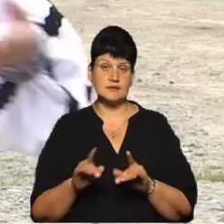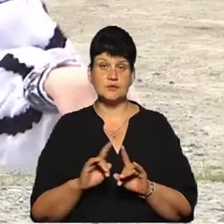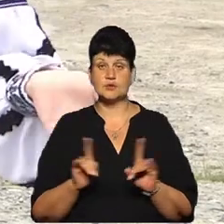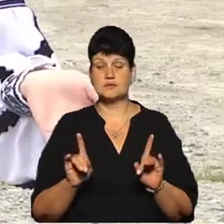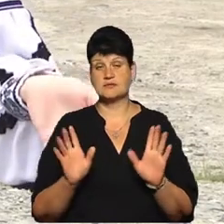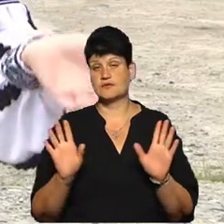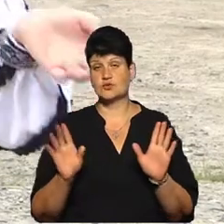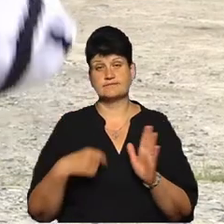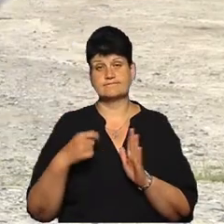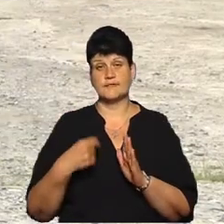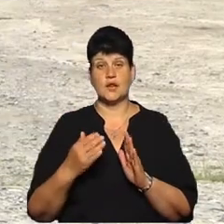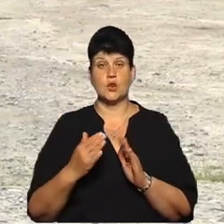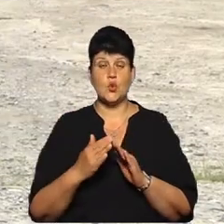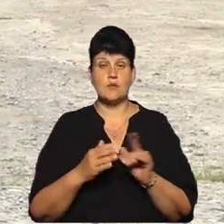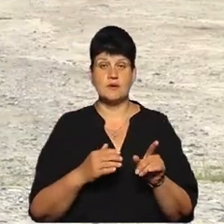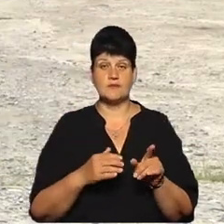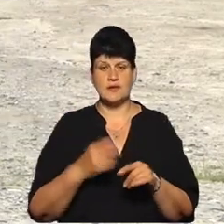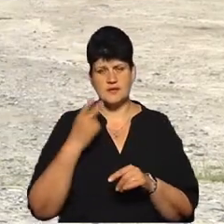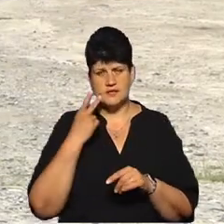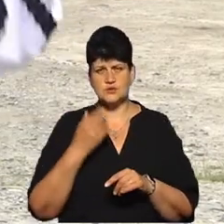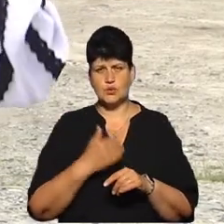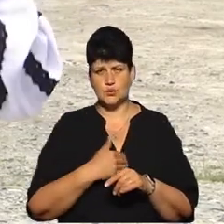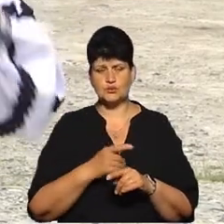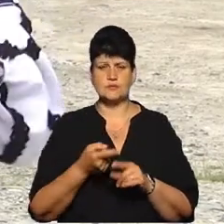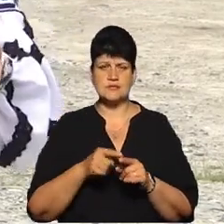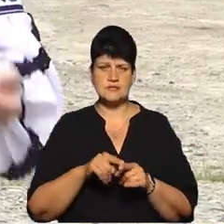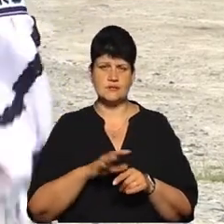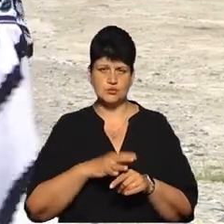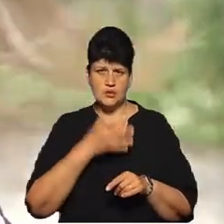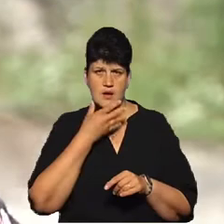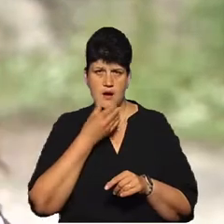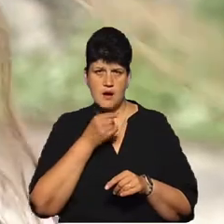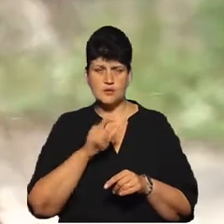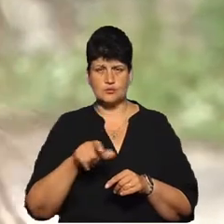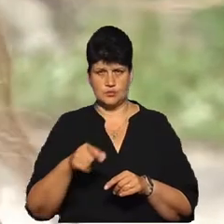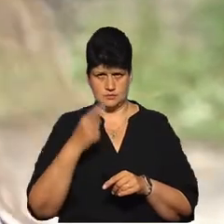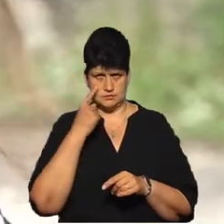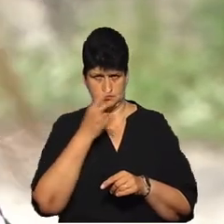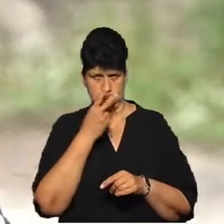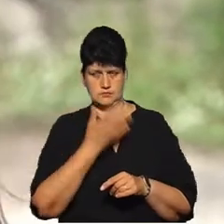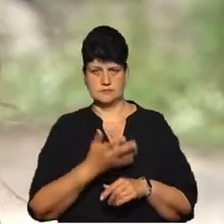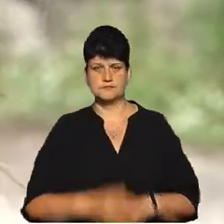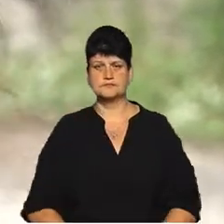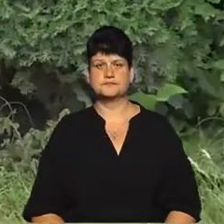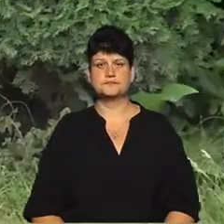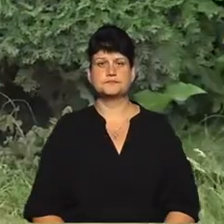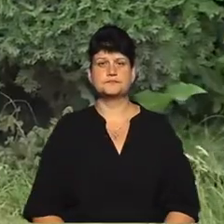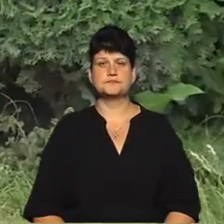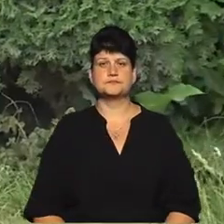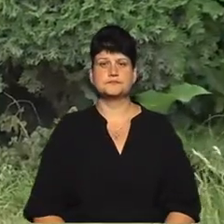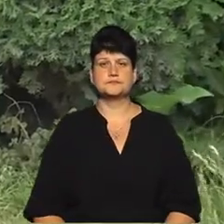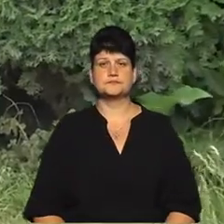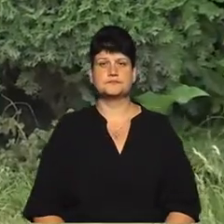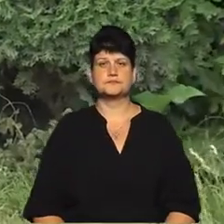і відзняла вдома. Але зазвичай хочу, щоб це було гарно, щоб люди оцінили. Тарас Бурак, Василь Панчук, новини